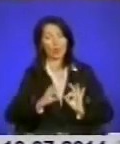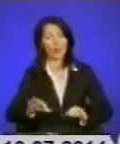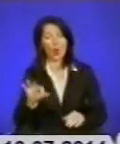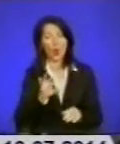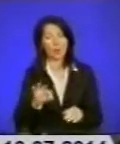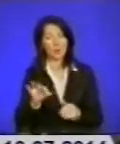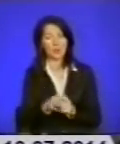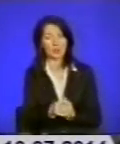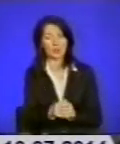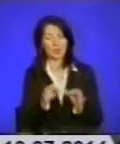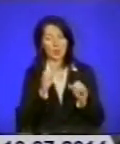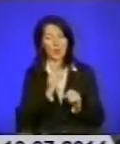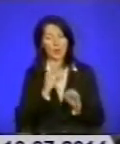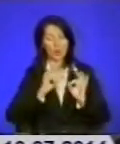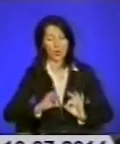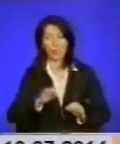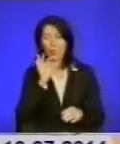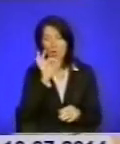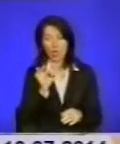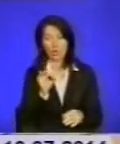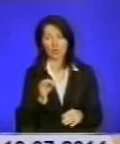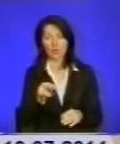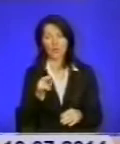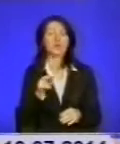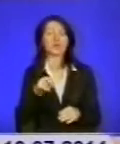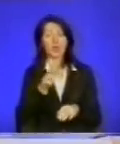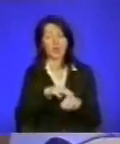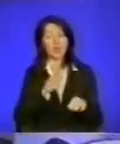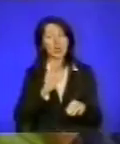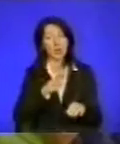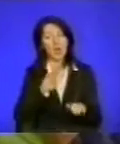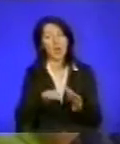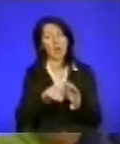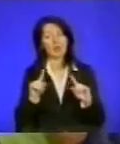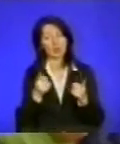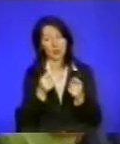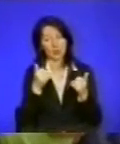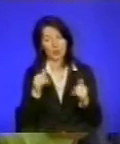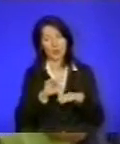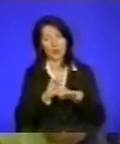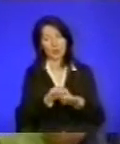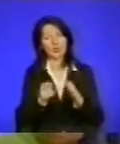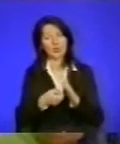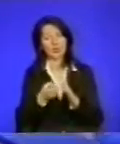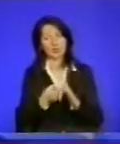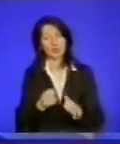області. В прокуратурі ж запевняють, підозрюваний буде під вартою. Наразі ведеться слідство.